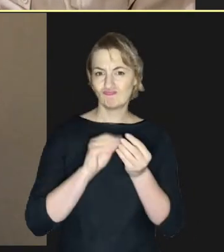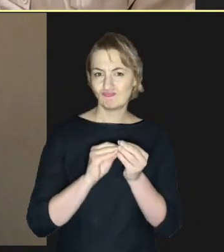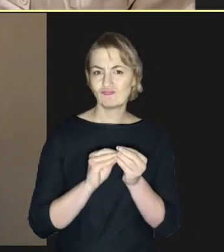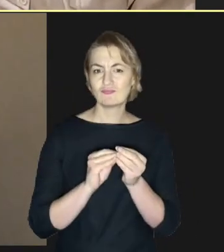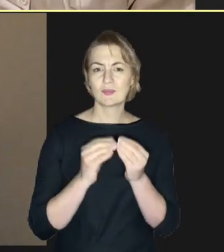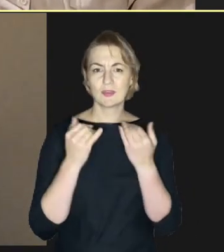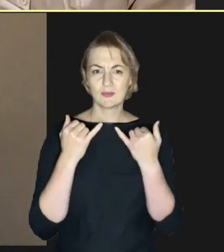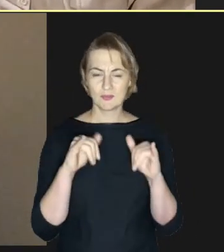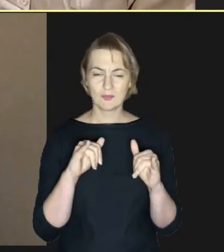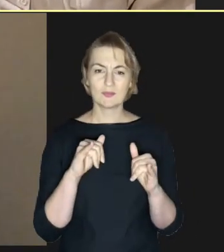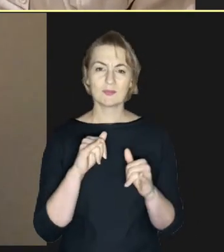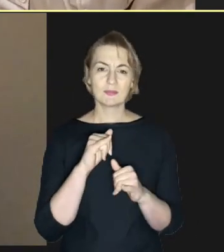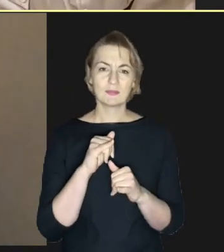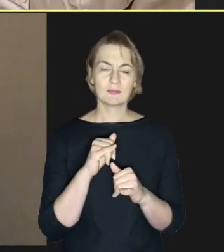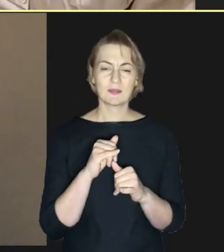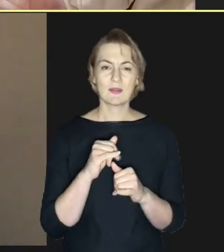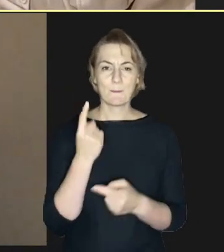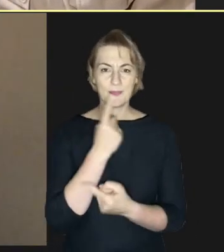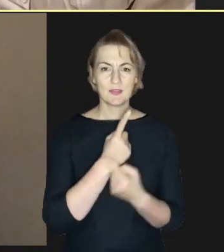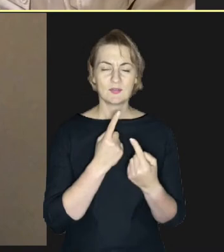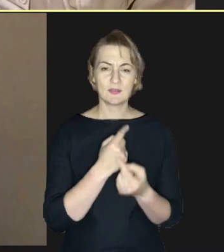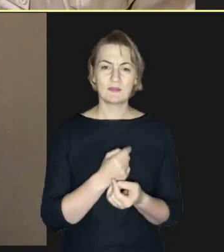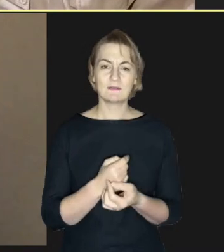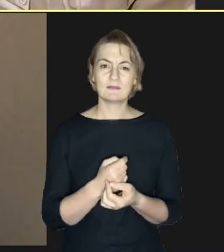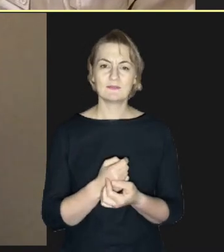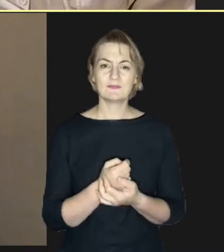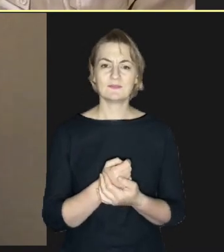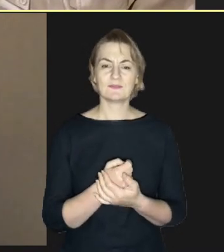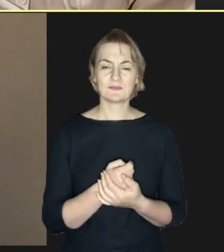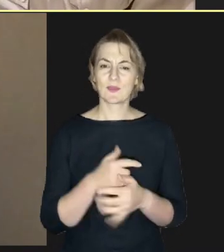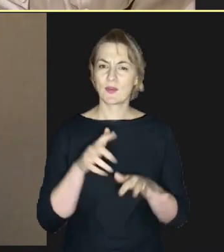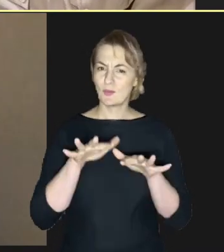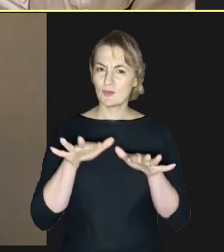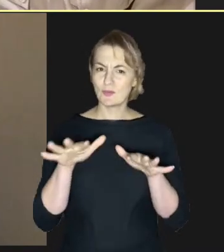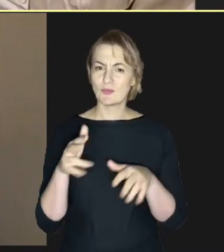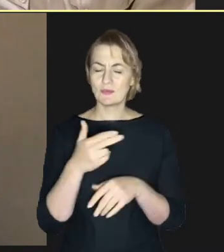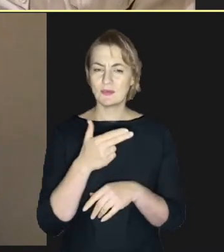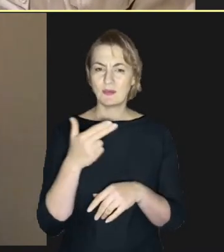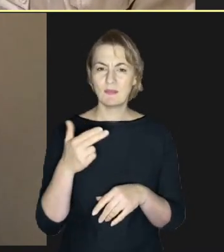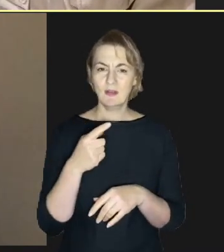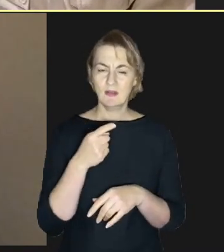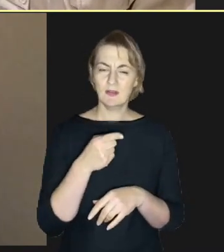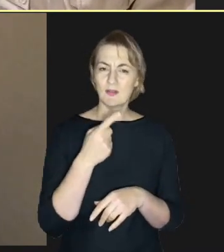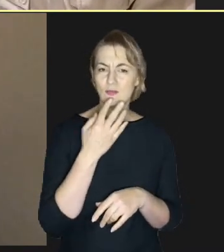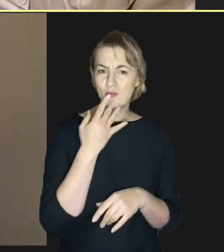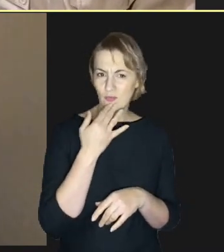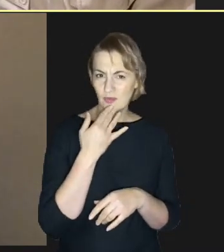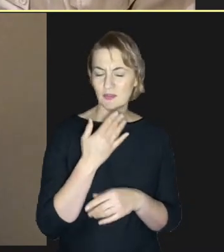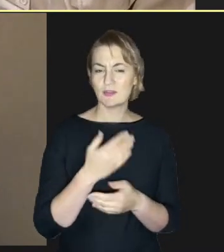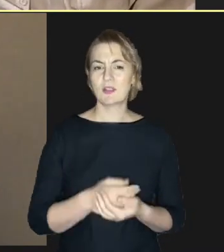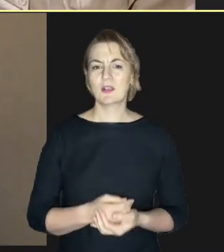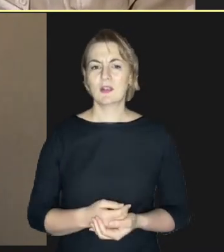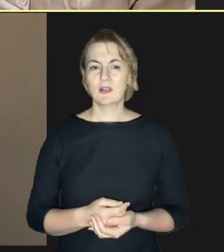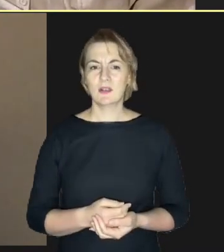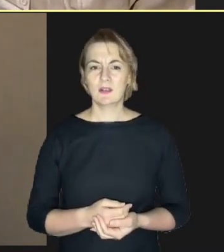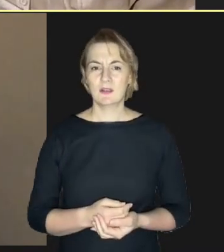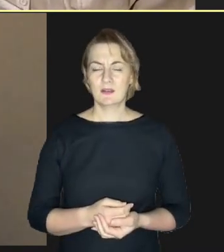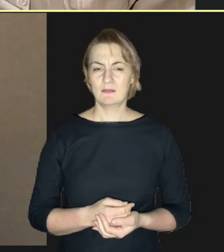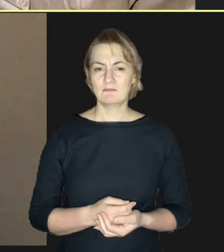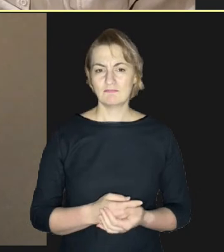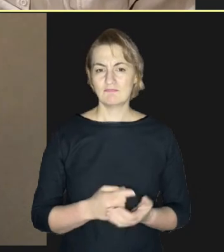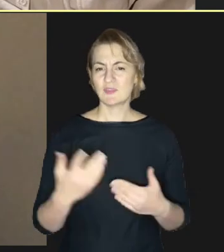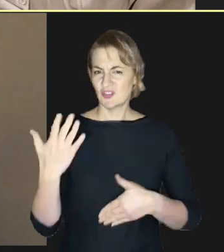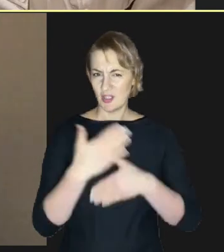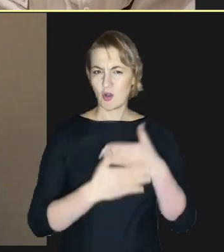tak jak ja je słyszę i rozumiem, że to, co się tu bardzo często przejawia w twoich wypowiedziach, Wojtku, i też w tej ostatniej